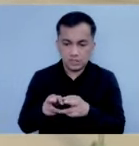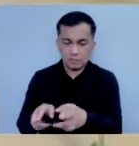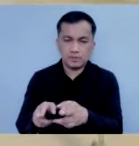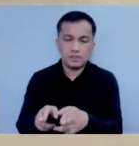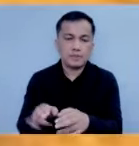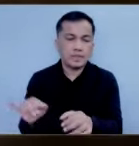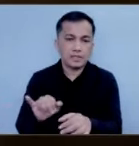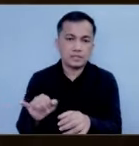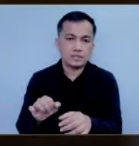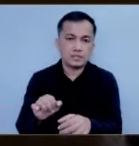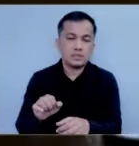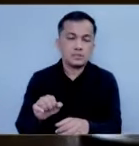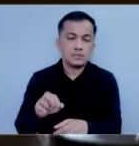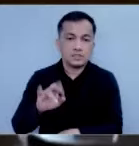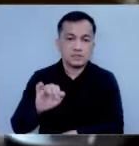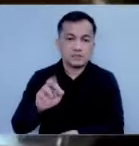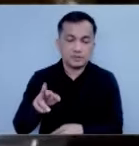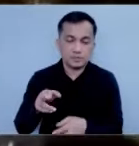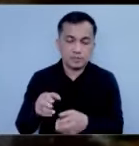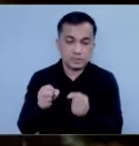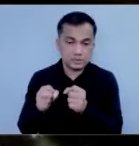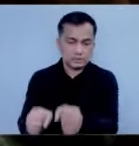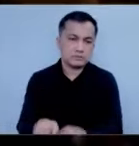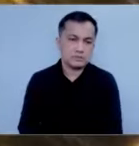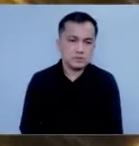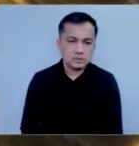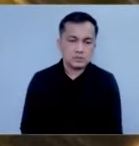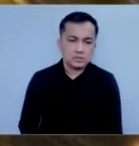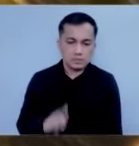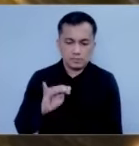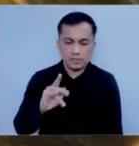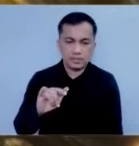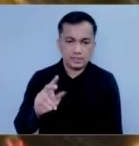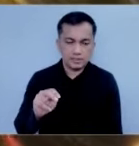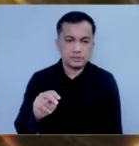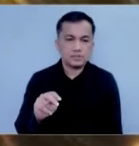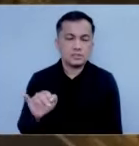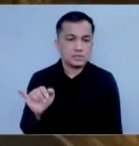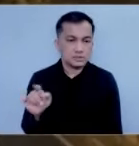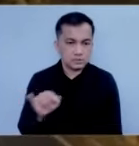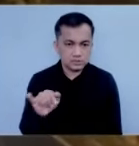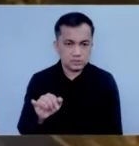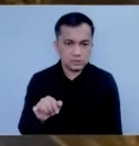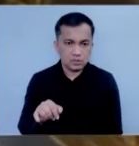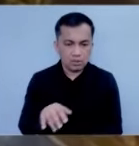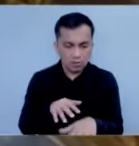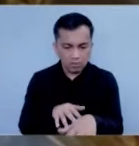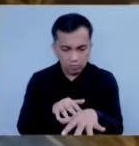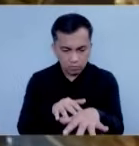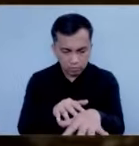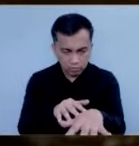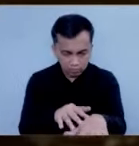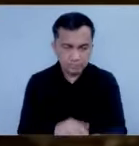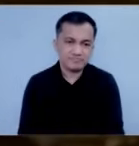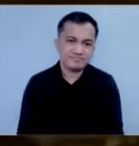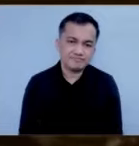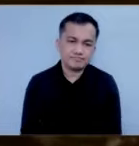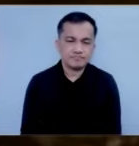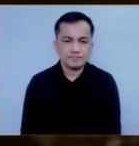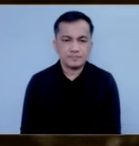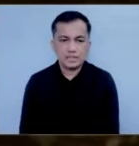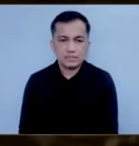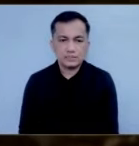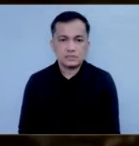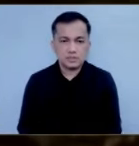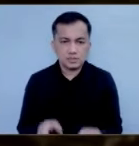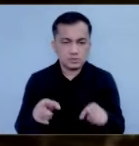Al-Sharqiya. Matindi rin ang baha sa Bahrain. Dahan-dahan tuloy ang usad ng mga sasakyan sa kalsada. Sinabayan pa yan